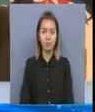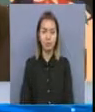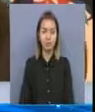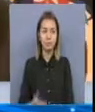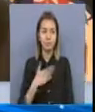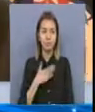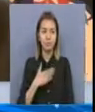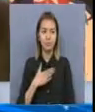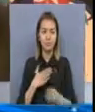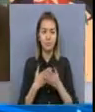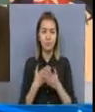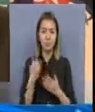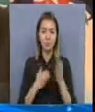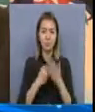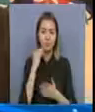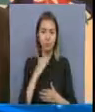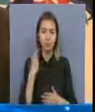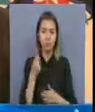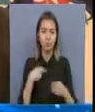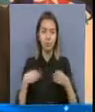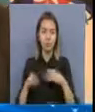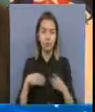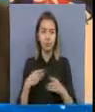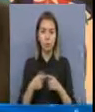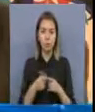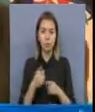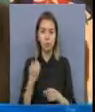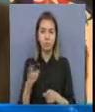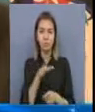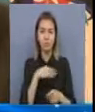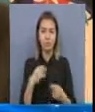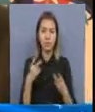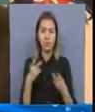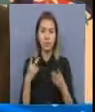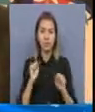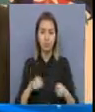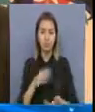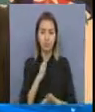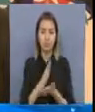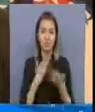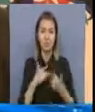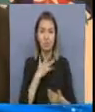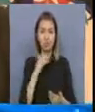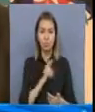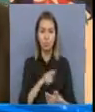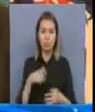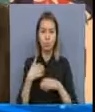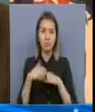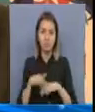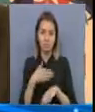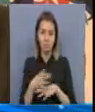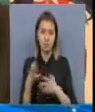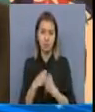Біздің солтүстік өңірлерде жоғары сапалы бидай тұқымдары өсіріледі. Сонымен қатар мал шаруашылығын дамытуға да қажетті мүмкіндіктер бар. Қазір көптеген азаматтар шағын несие алса